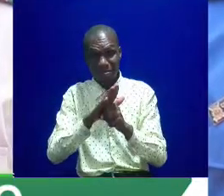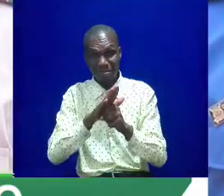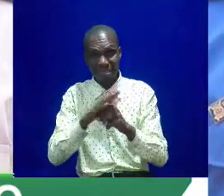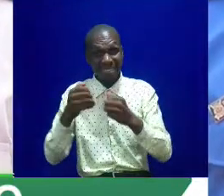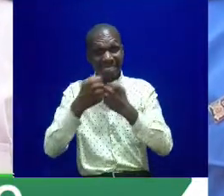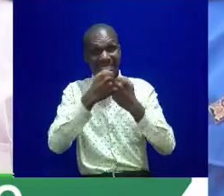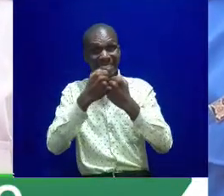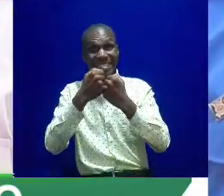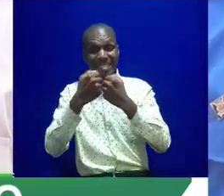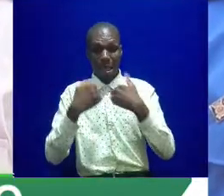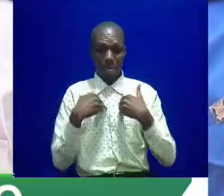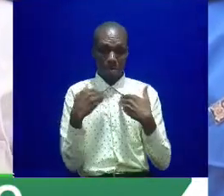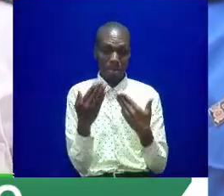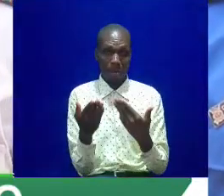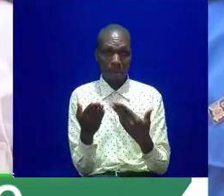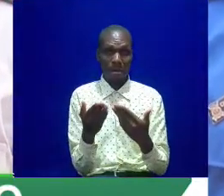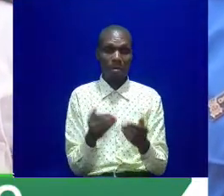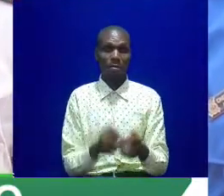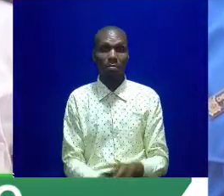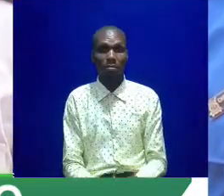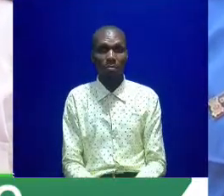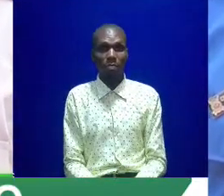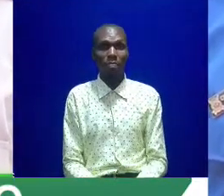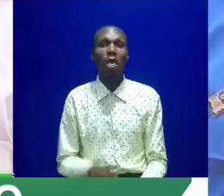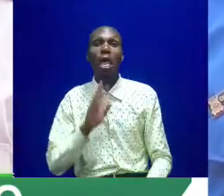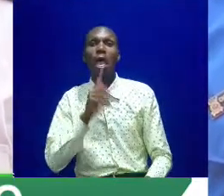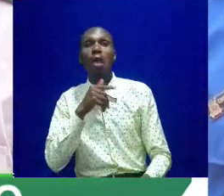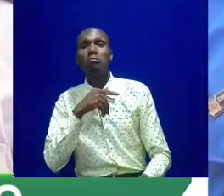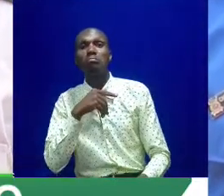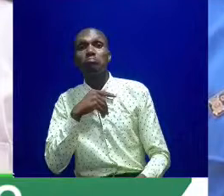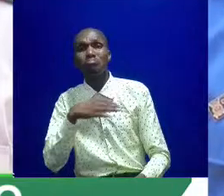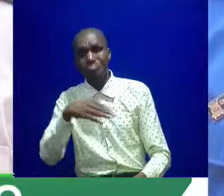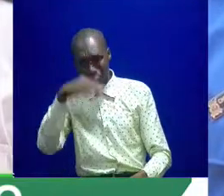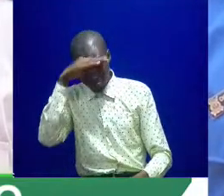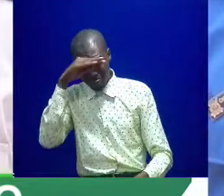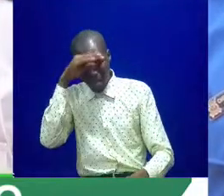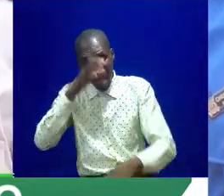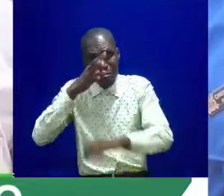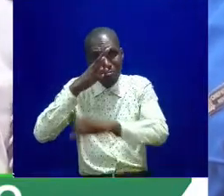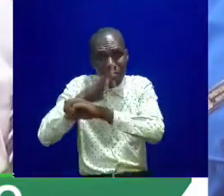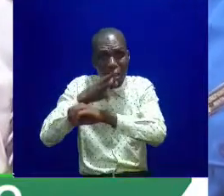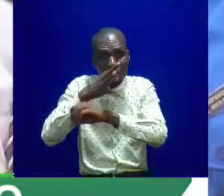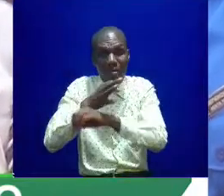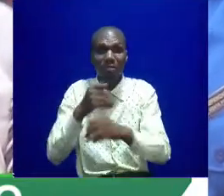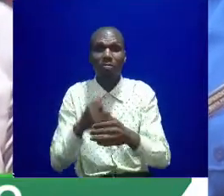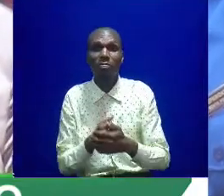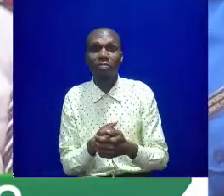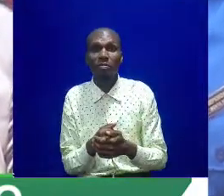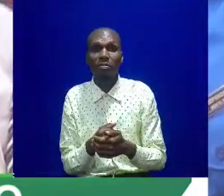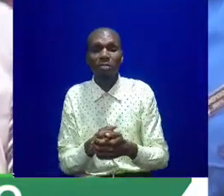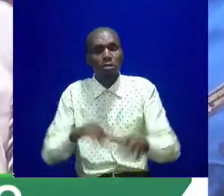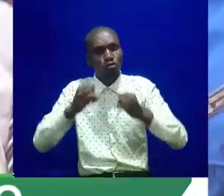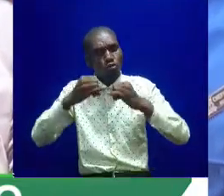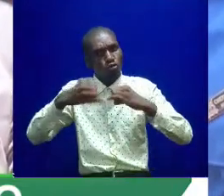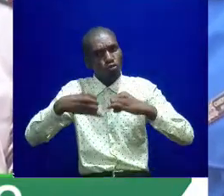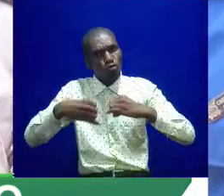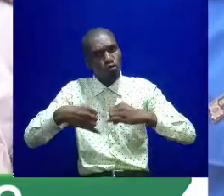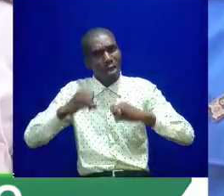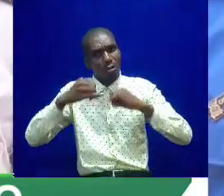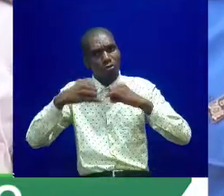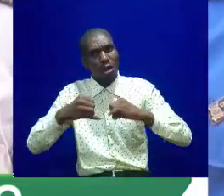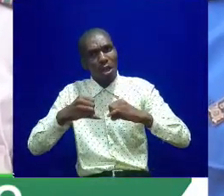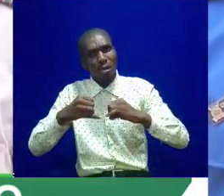Changamoto iliyoko ni kwamba wale wenye wanauza hizo fake products ama counterfeits wanajaribu kuiga